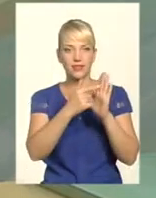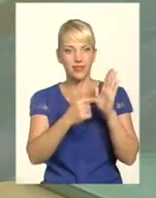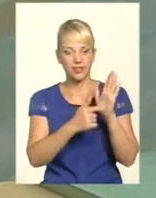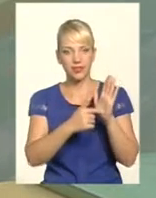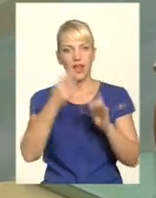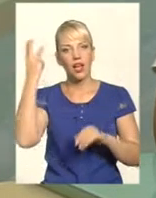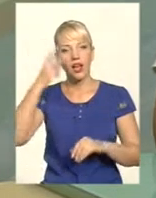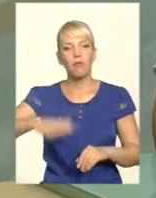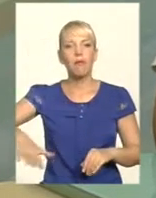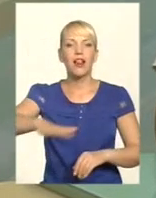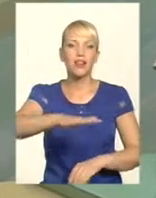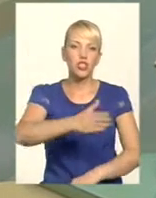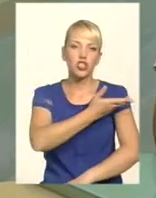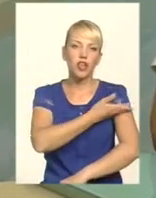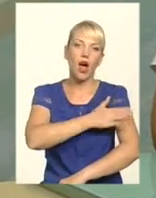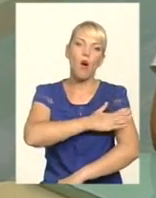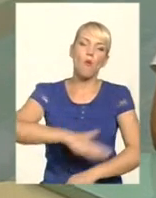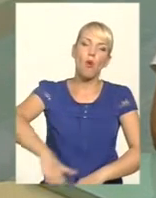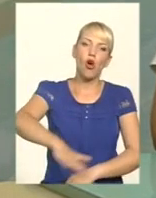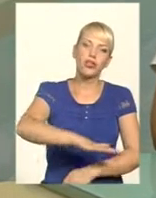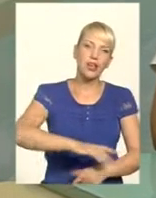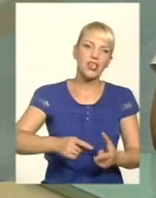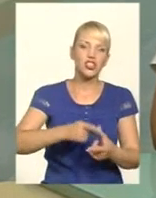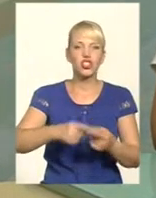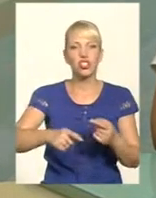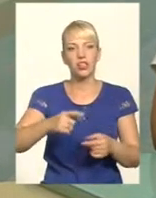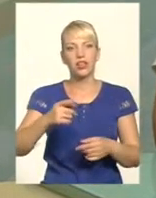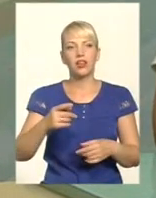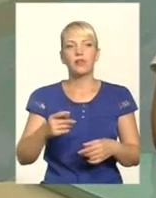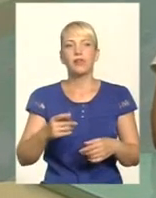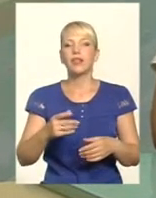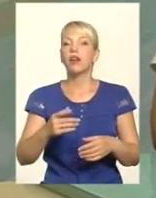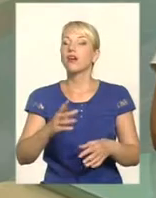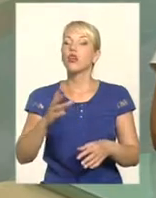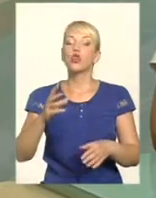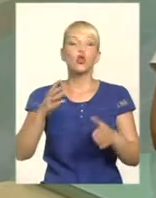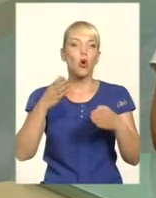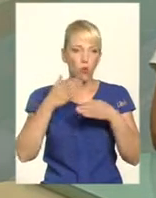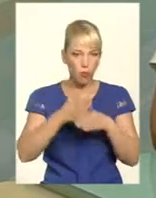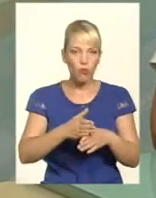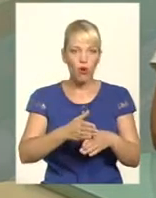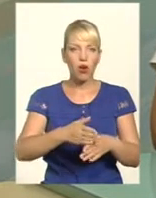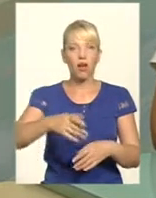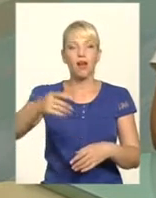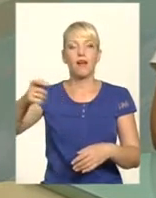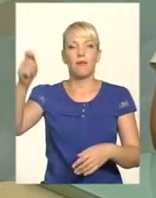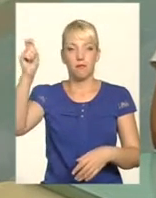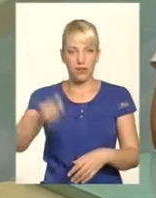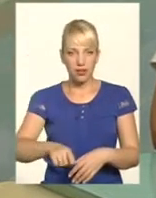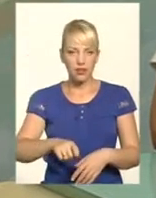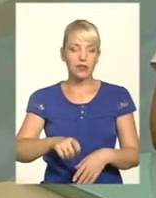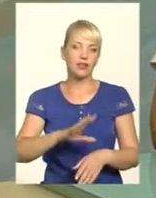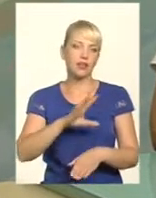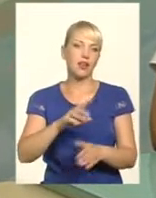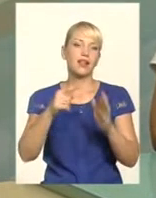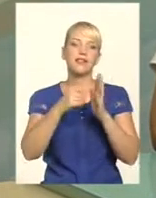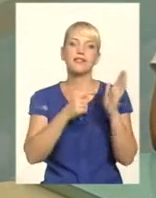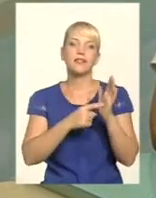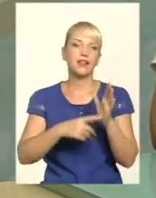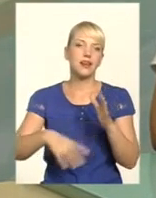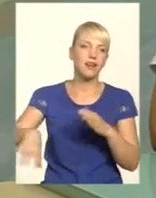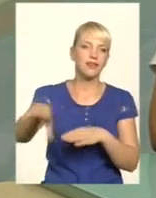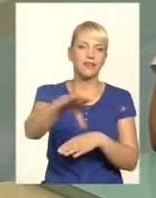Хмельниччину, Полтавщину, Рівненщину. Коли приходить допомога, розділяють всіх. І насправді от це